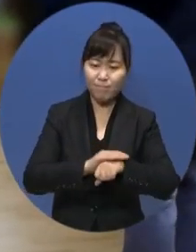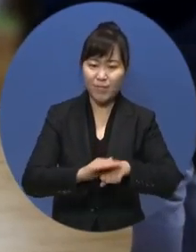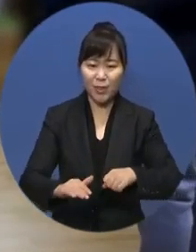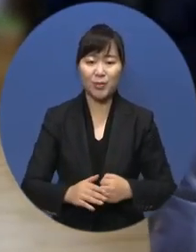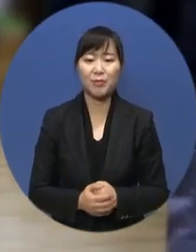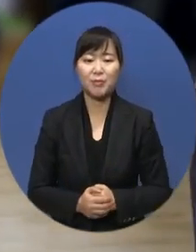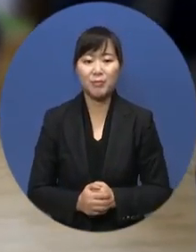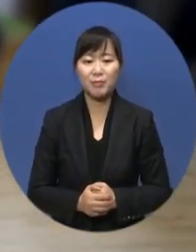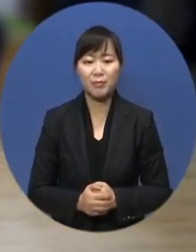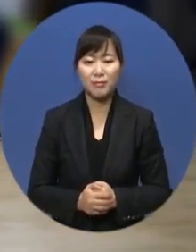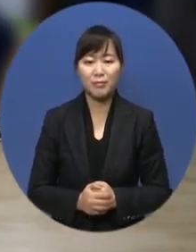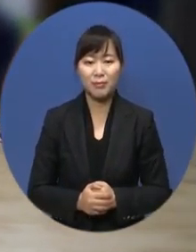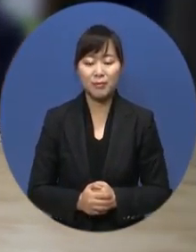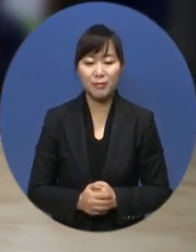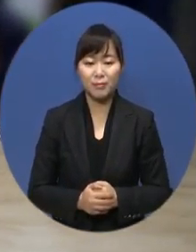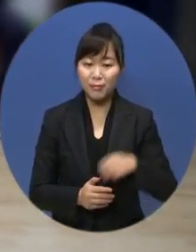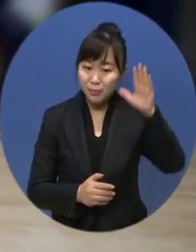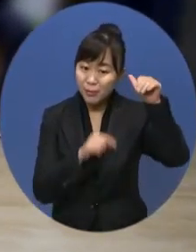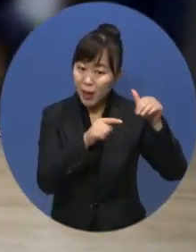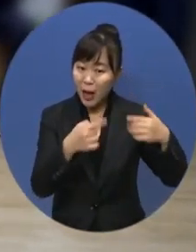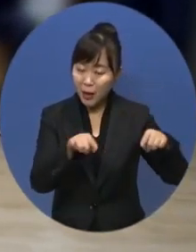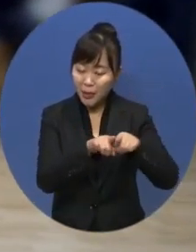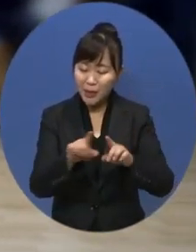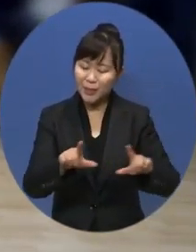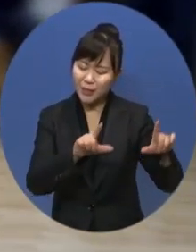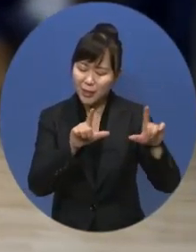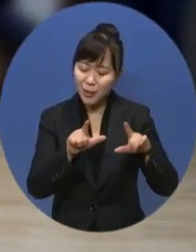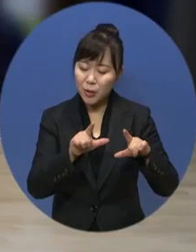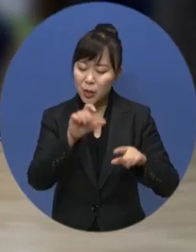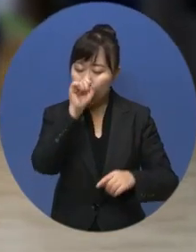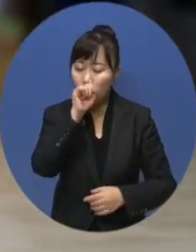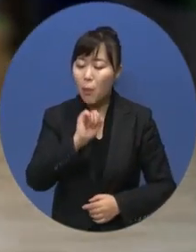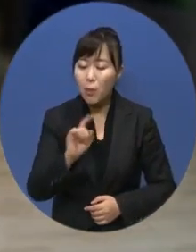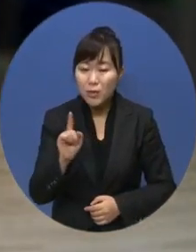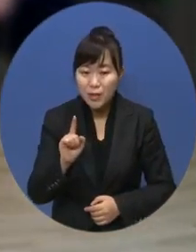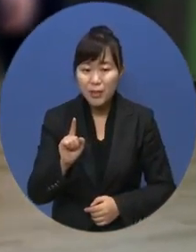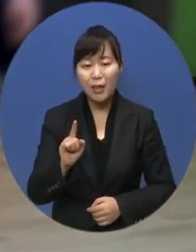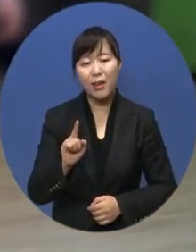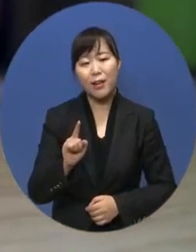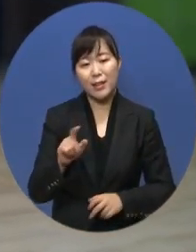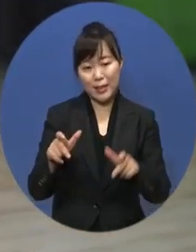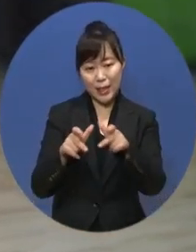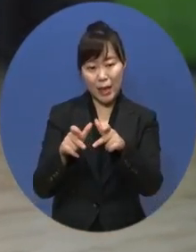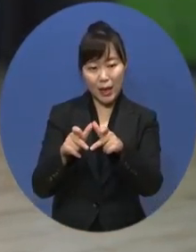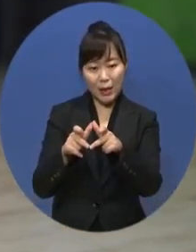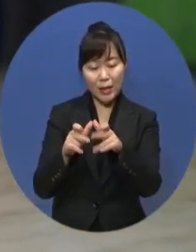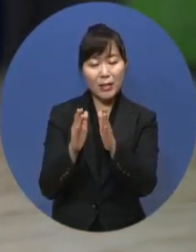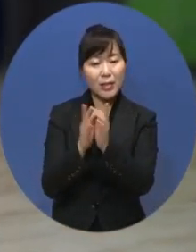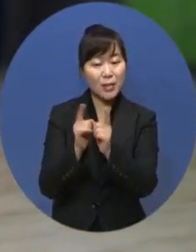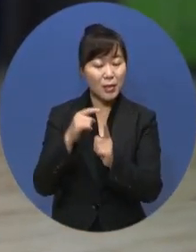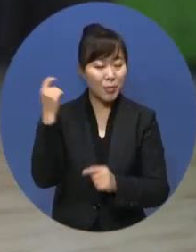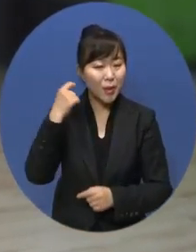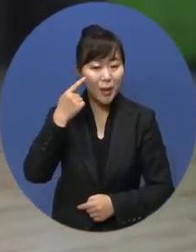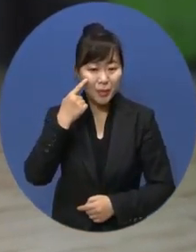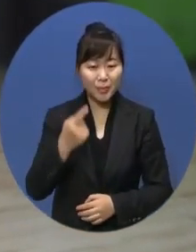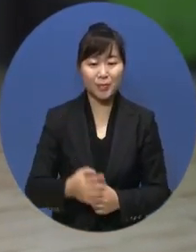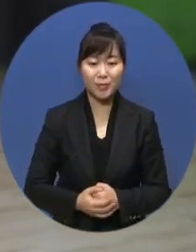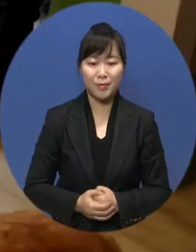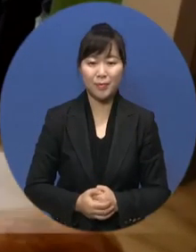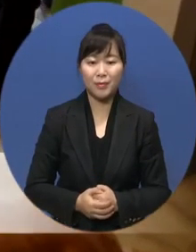됩니다. 레토와 함께 지내며 어떤 점이 좋은지 이용인들에게 직접 들어보았습니다.